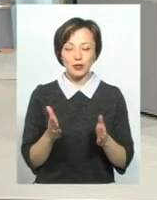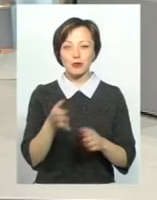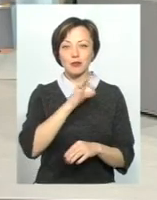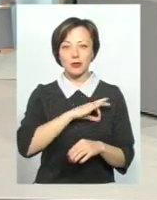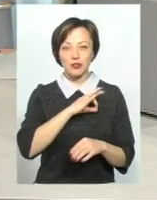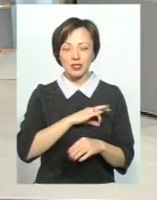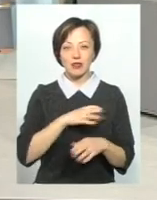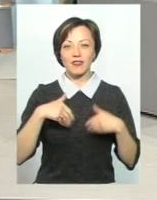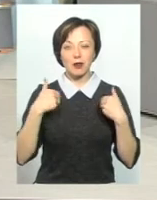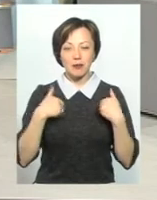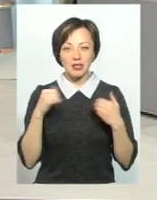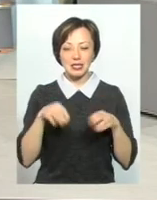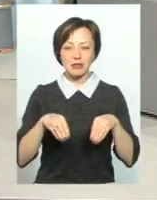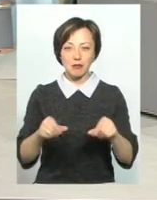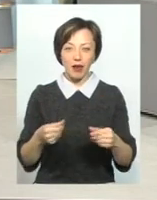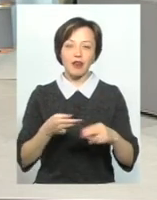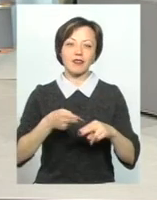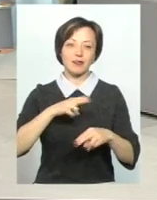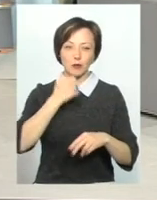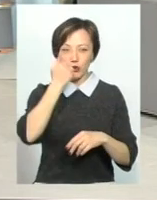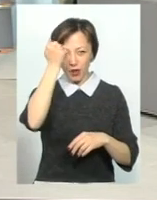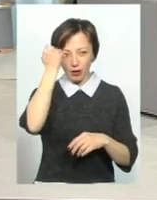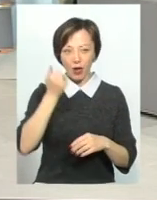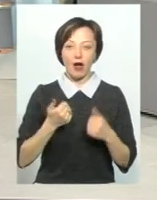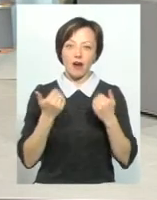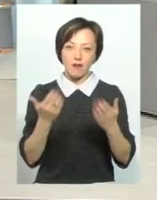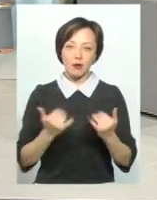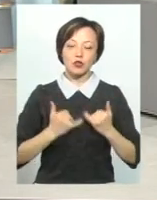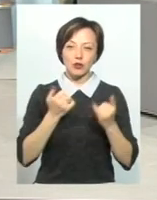споживати вітаміни, і земля нам за це подякує.